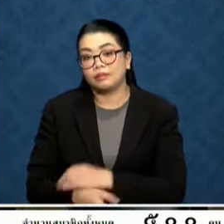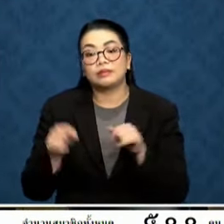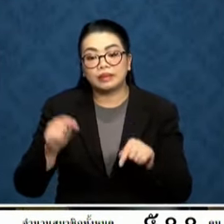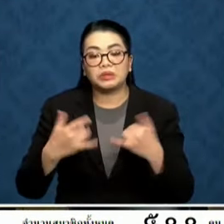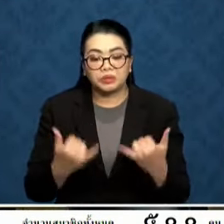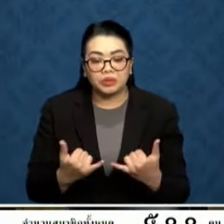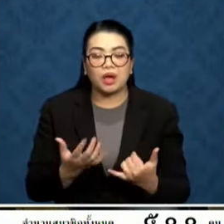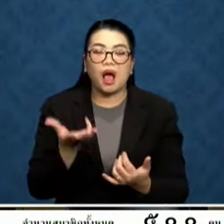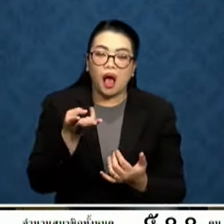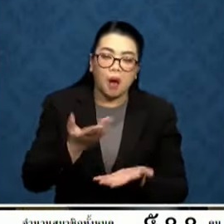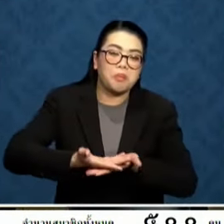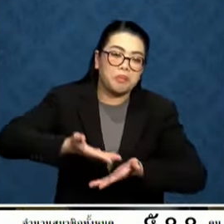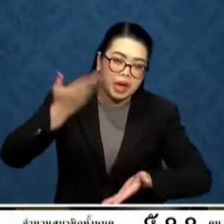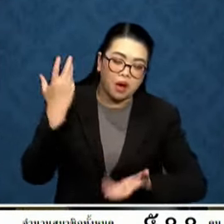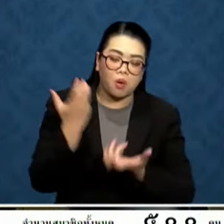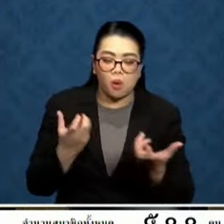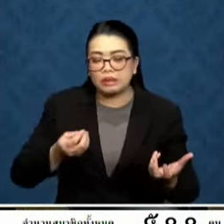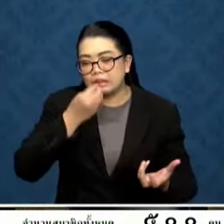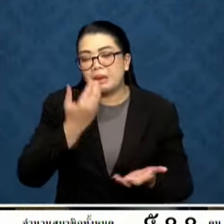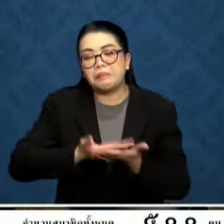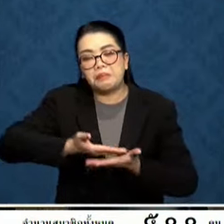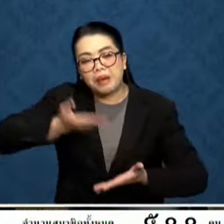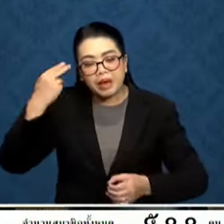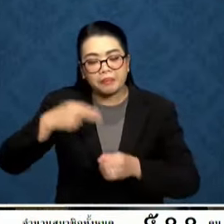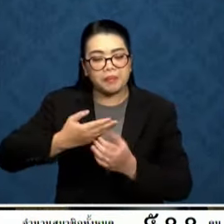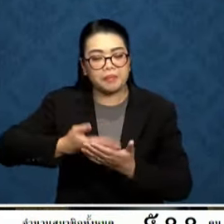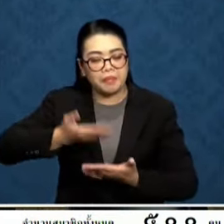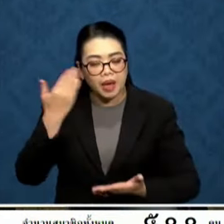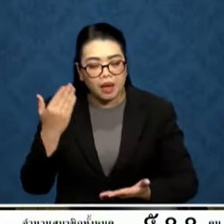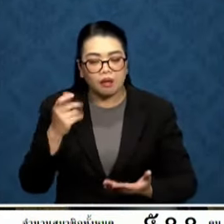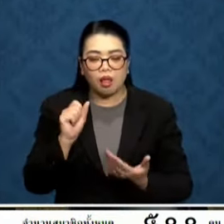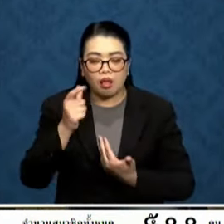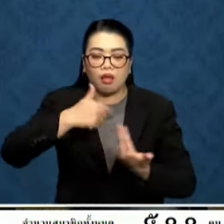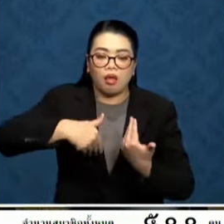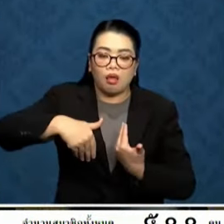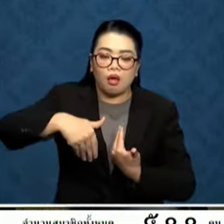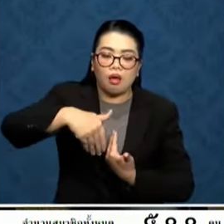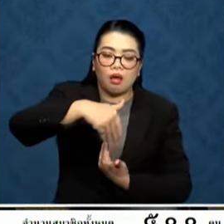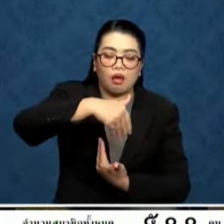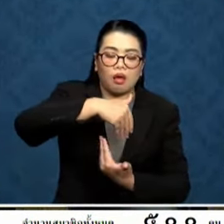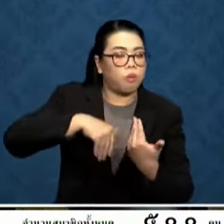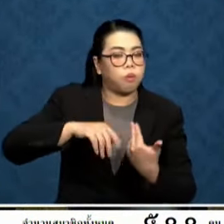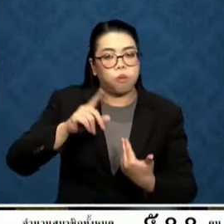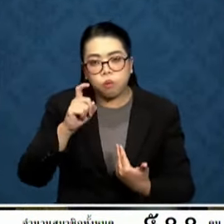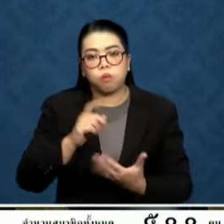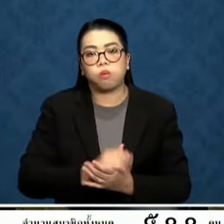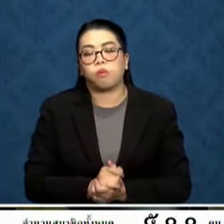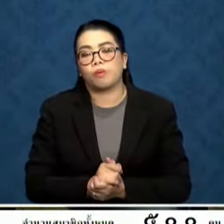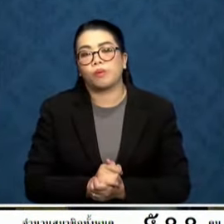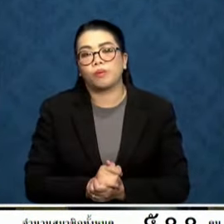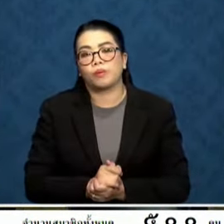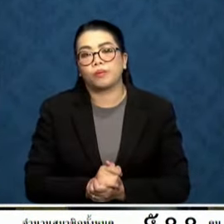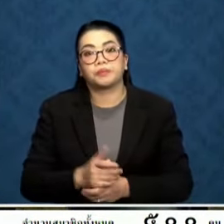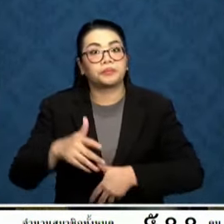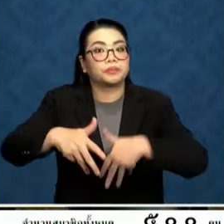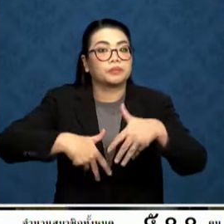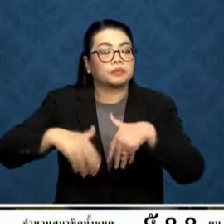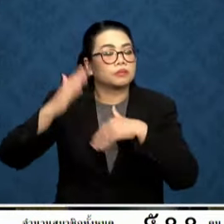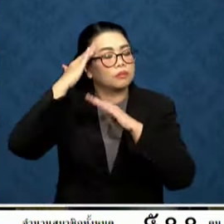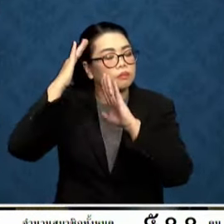เศรษฐกิจของพี่น้องประชาชนฝืดเคืองขนาดนี้พี่น้องประชาชนจำนวนมากครับก็มีความ